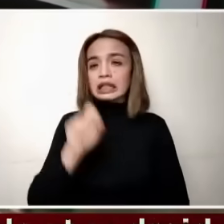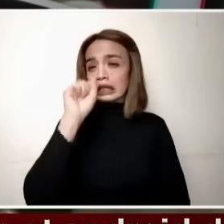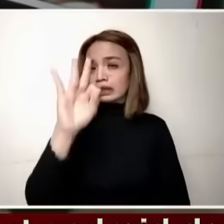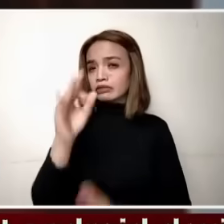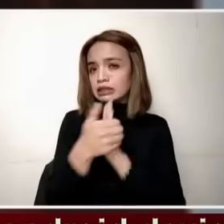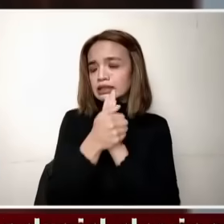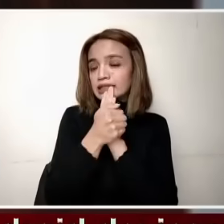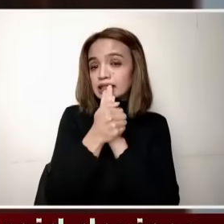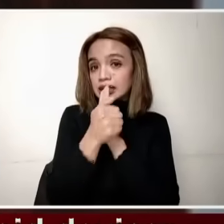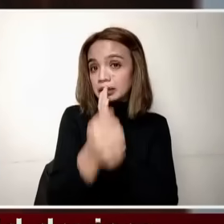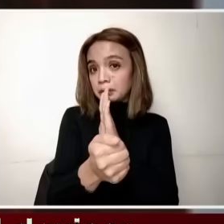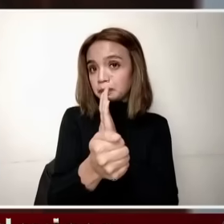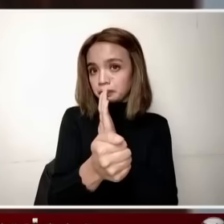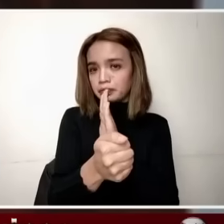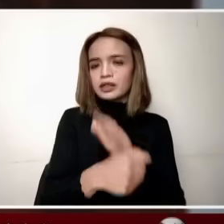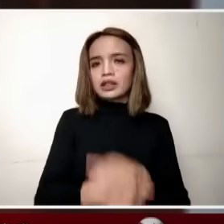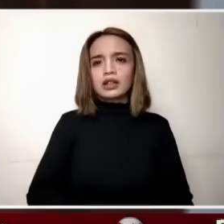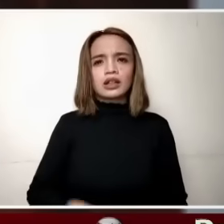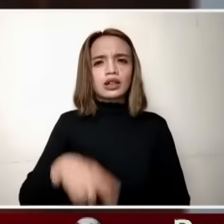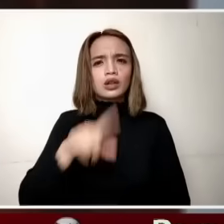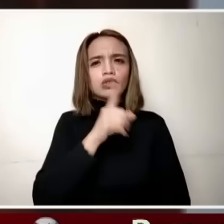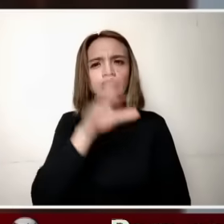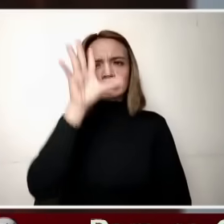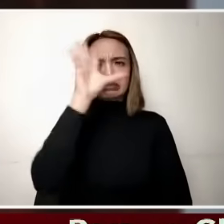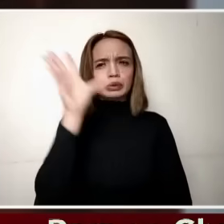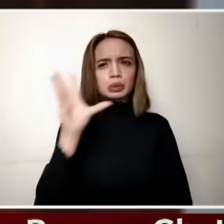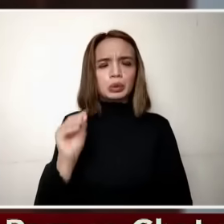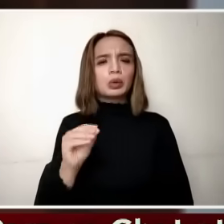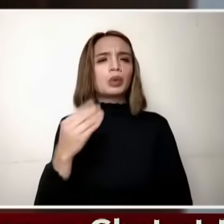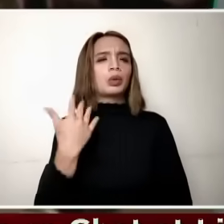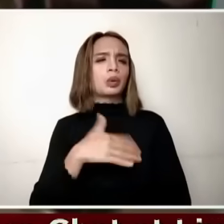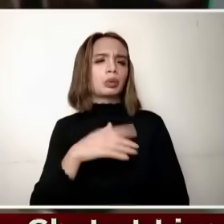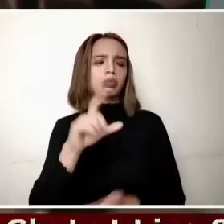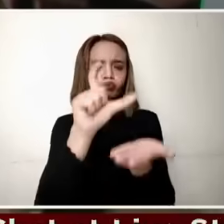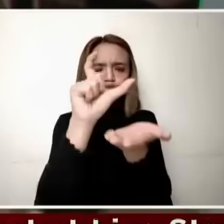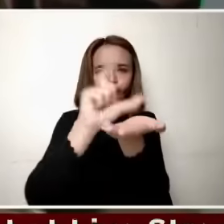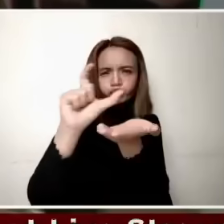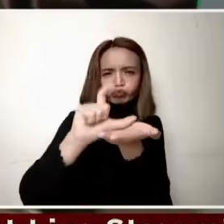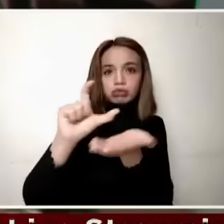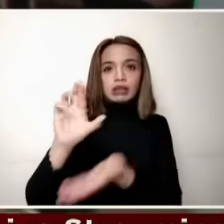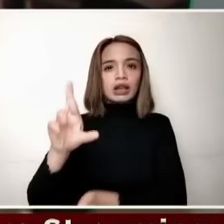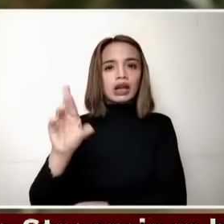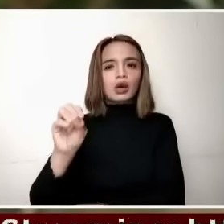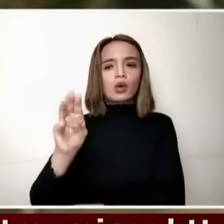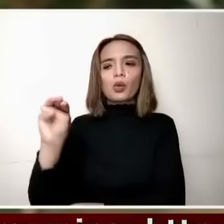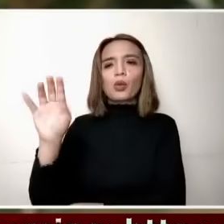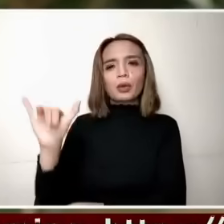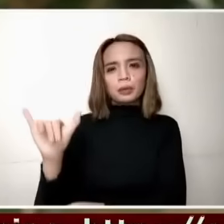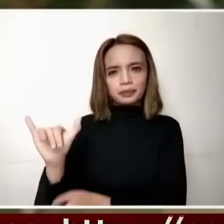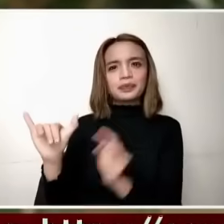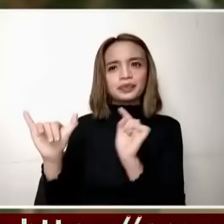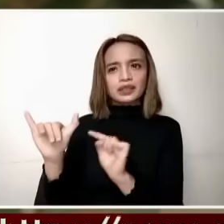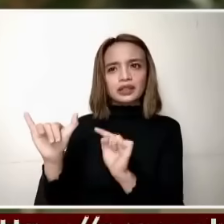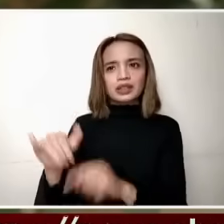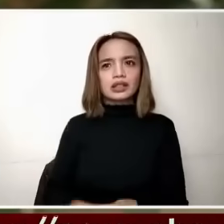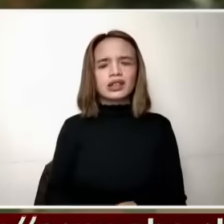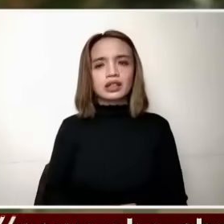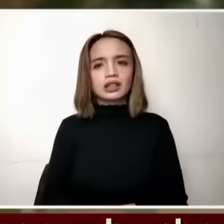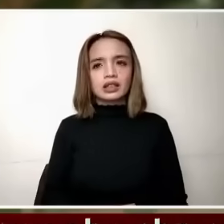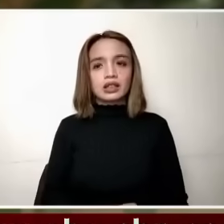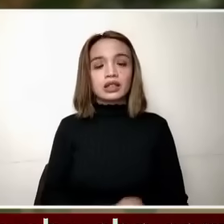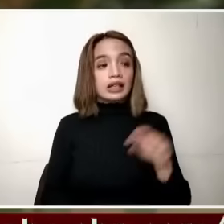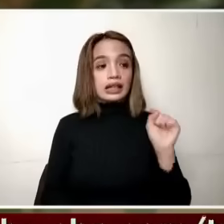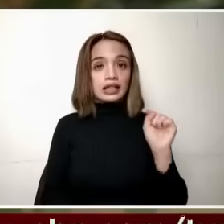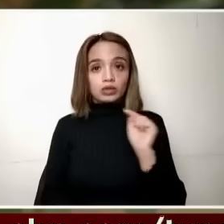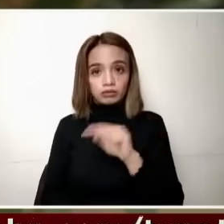ang pag-uusapan, kakaibaan niya kung kumuha ng litrato si Romy Gacad. Nag-branch sa photojournalism